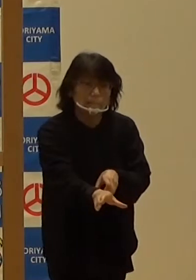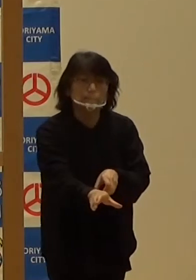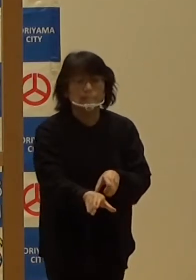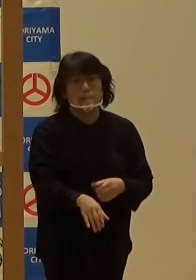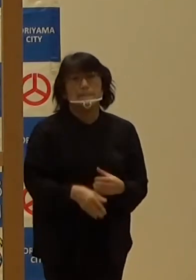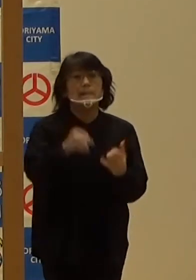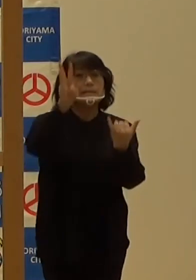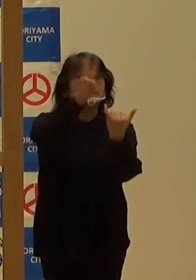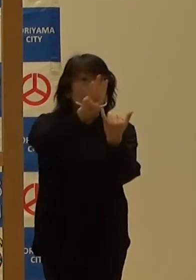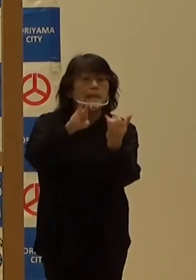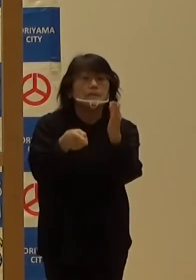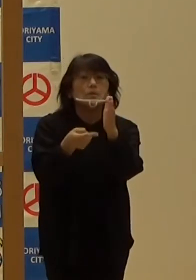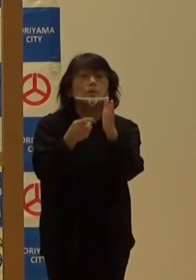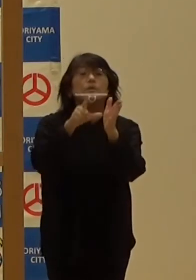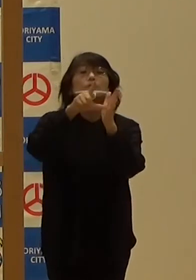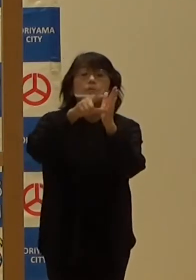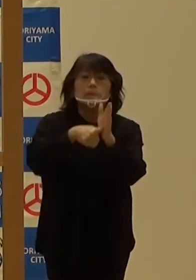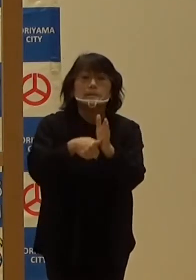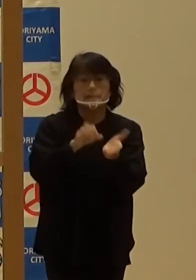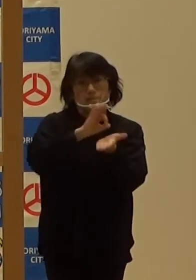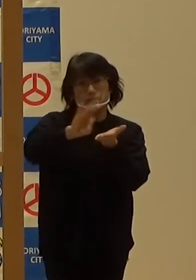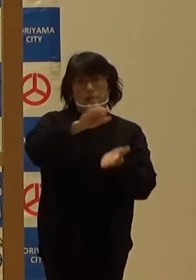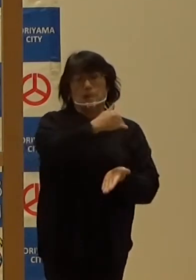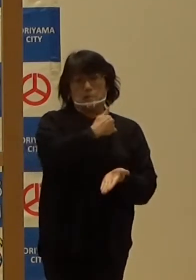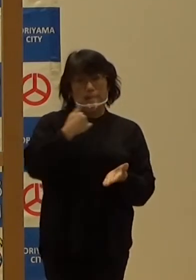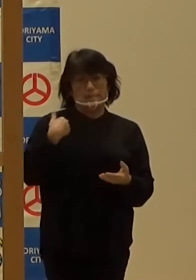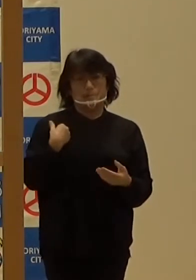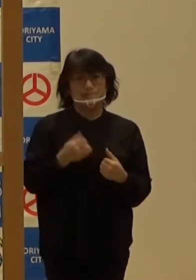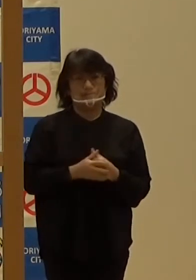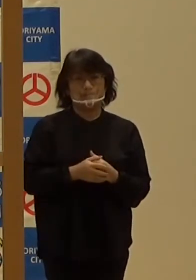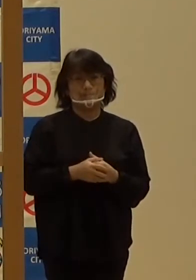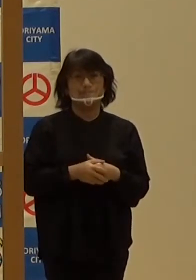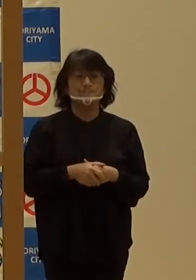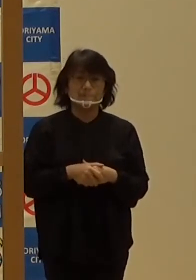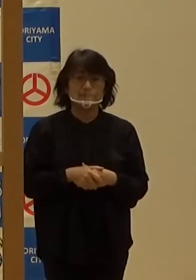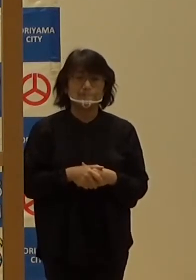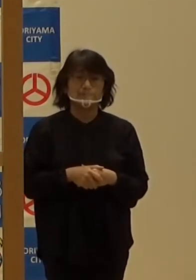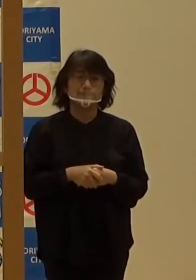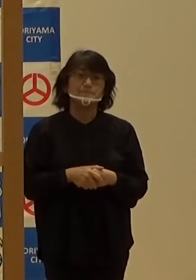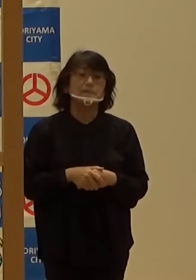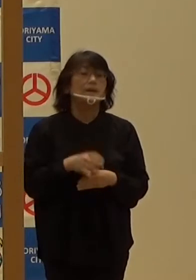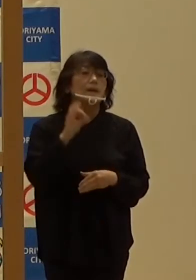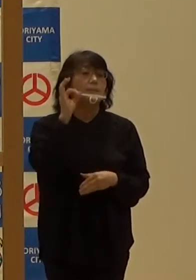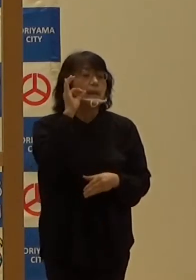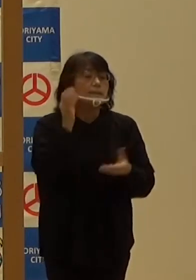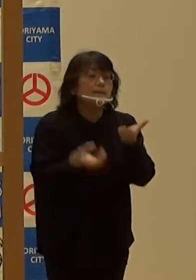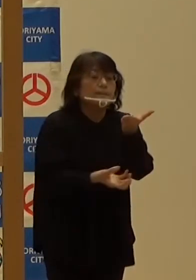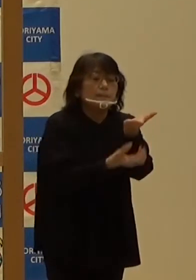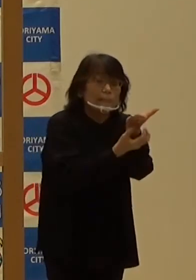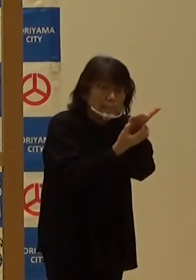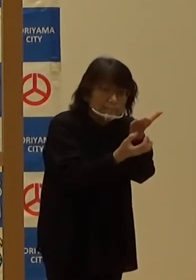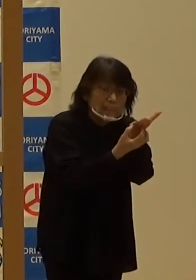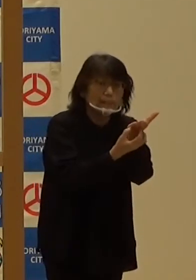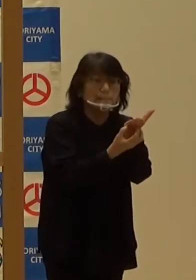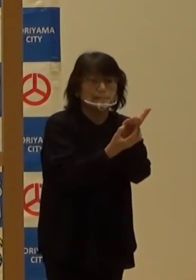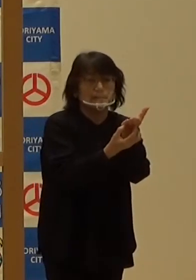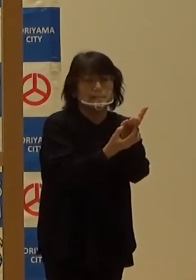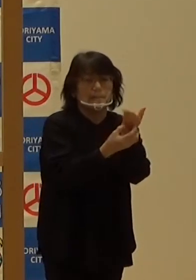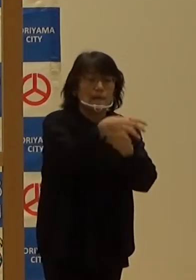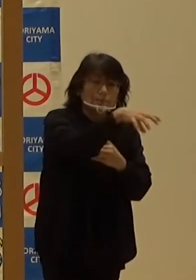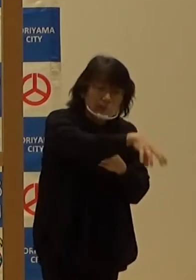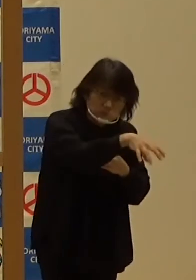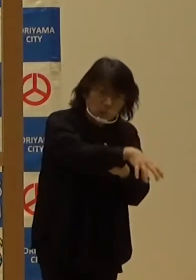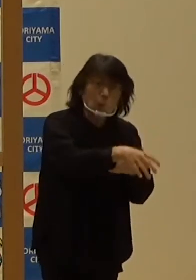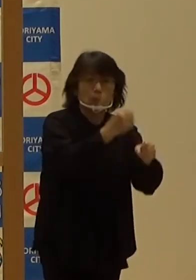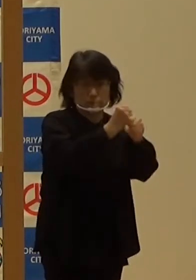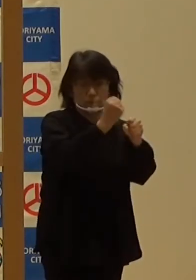ございます。でベンチにつきましても、当然炊飯も必要になってくると思うので、ベンチをうまく活用して炊飯の場所にできる